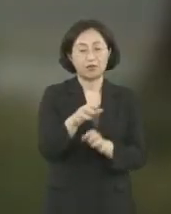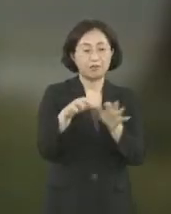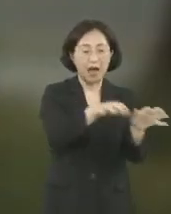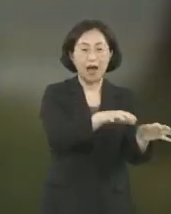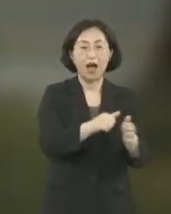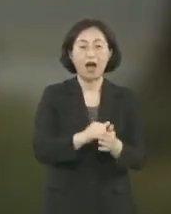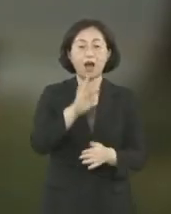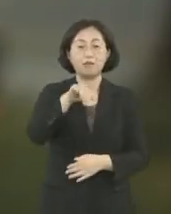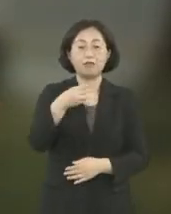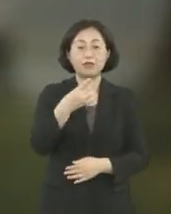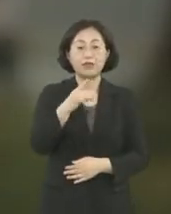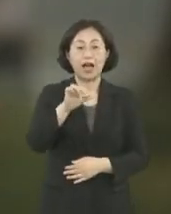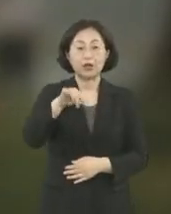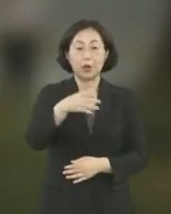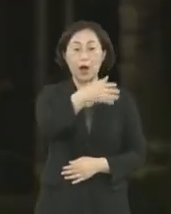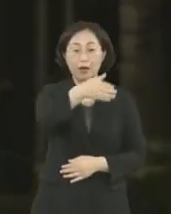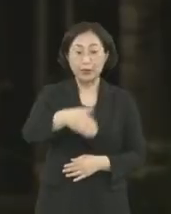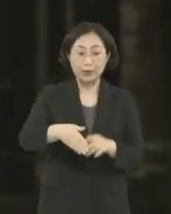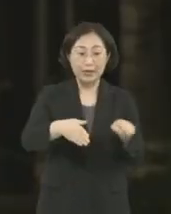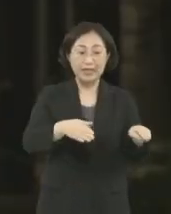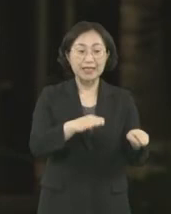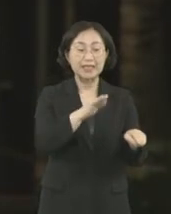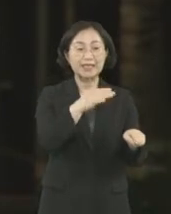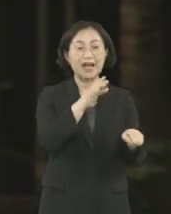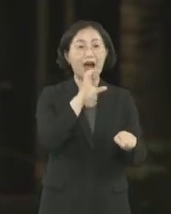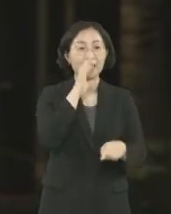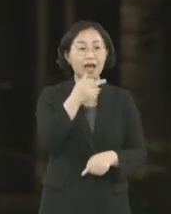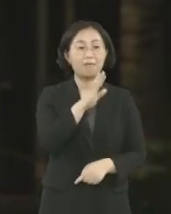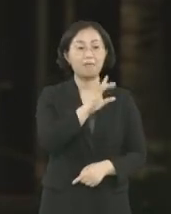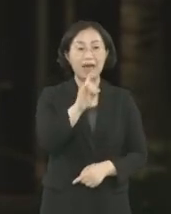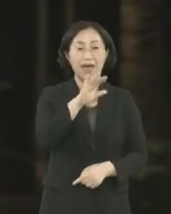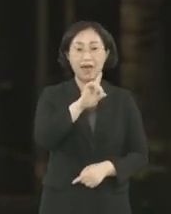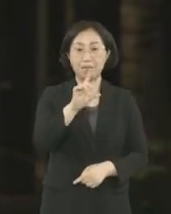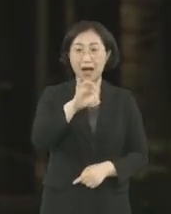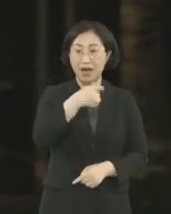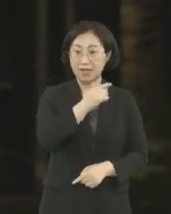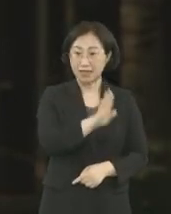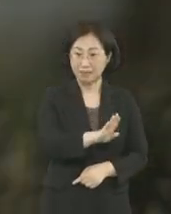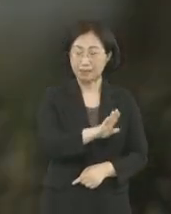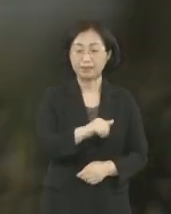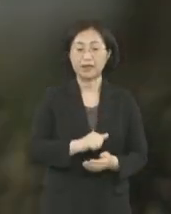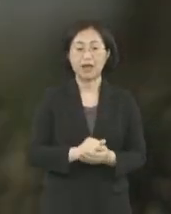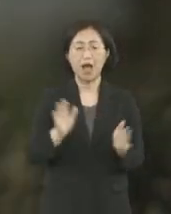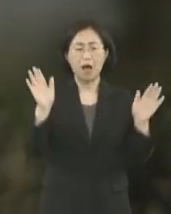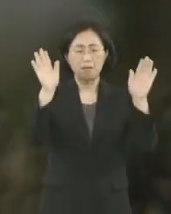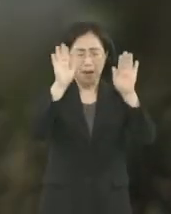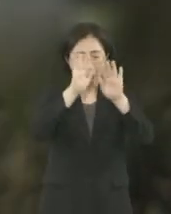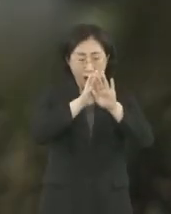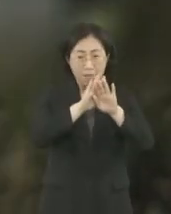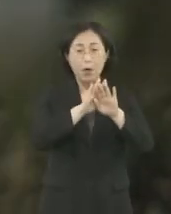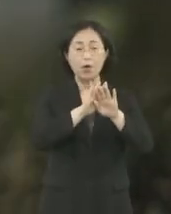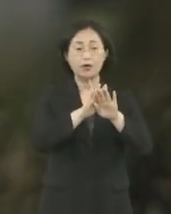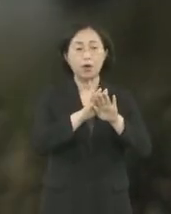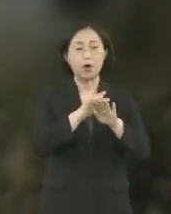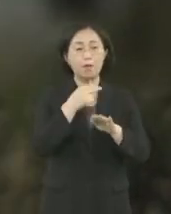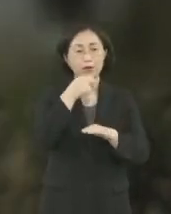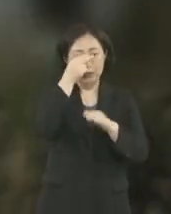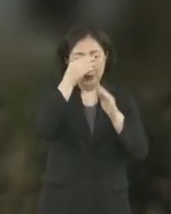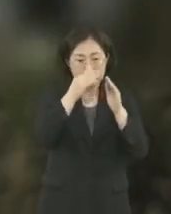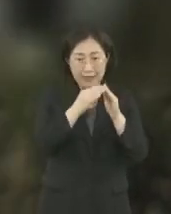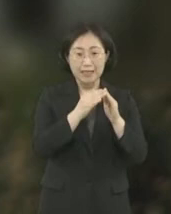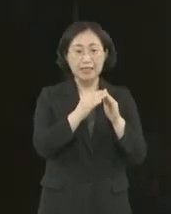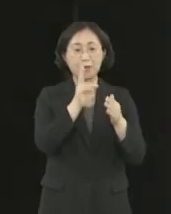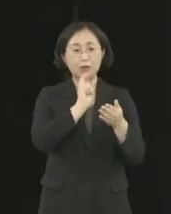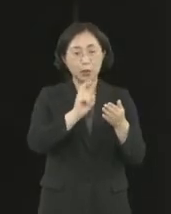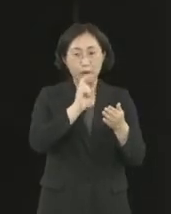천안 불당동 과 경계를 이루고 있는 아산시 배방읍 일원입니다 차량과 달리 밤이 되면서 노래방과 유흥주점 들이 속속